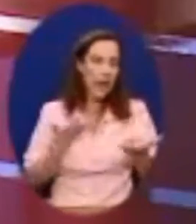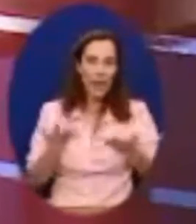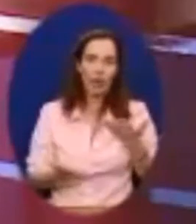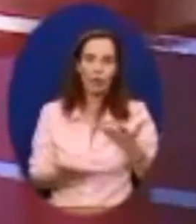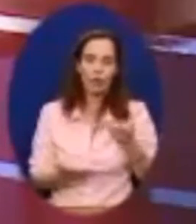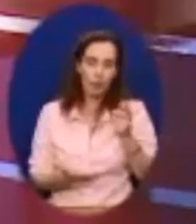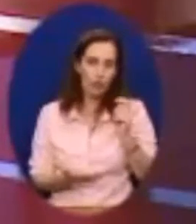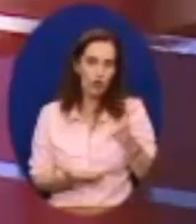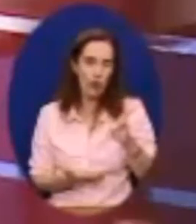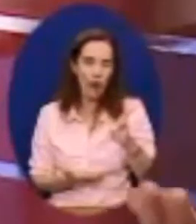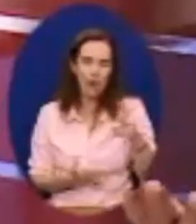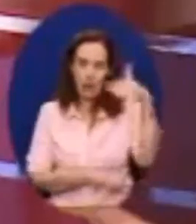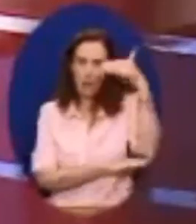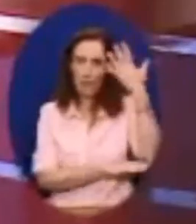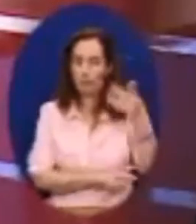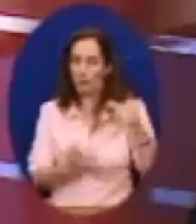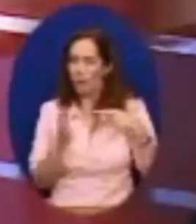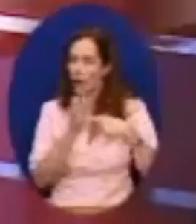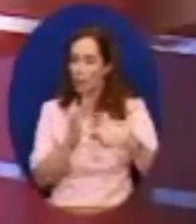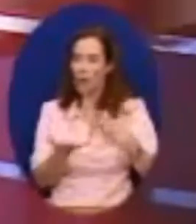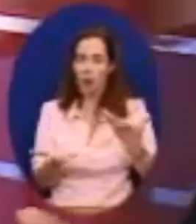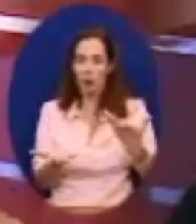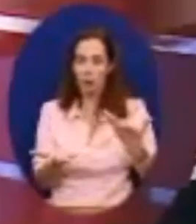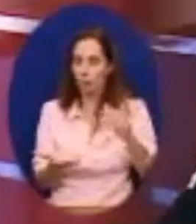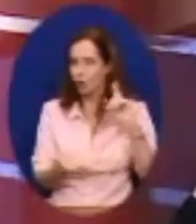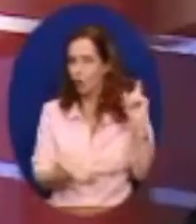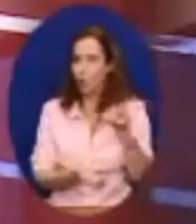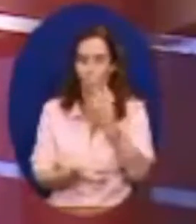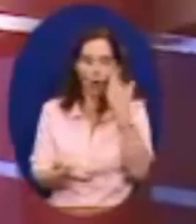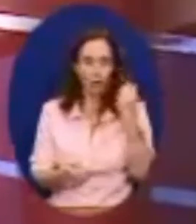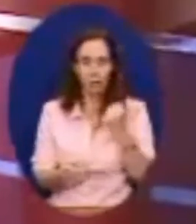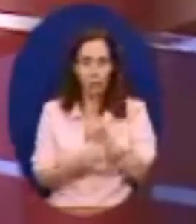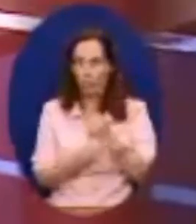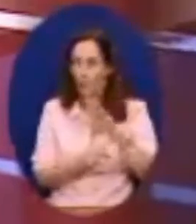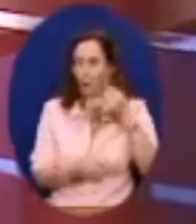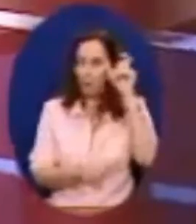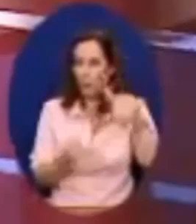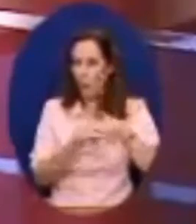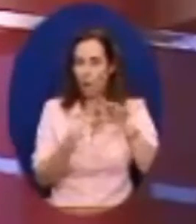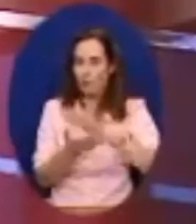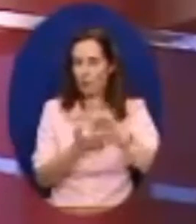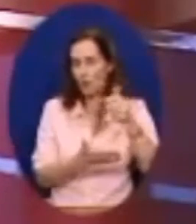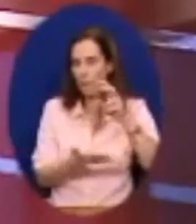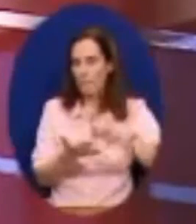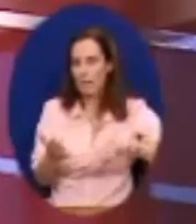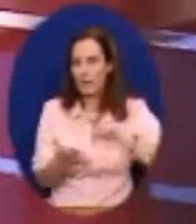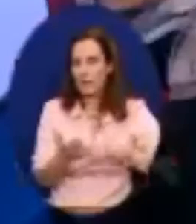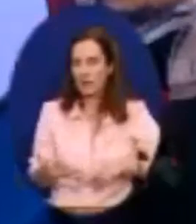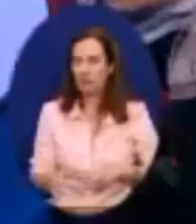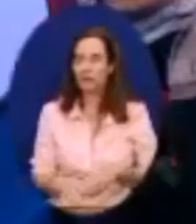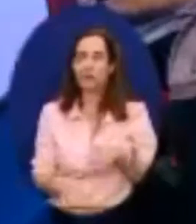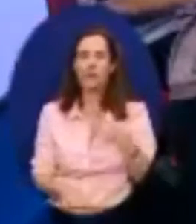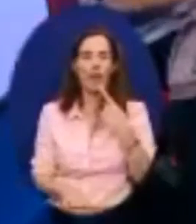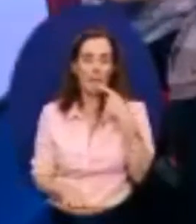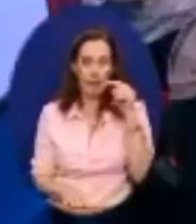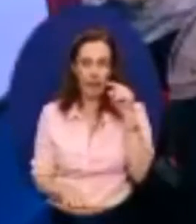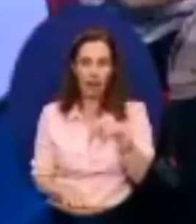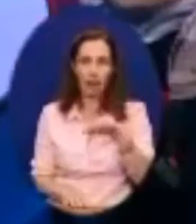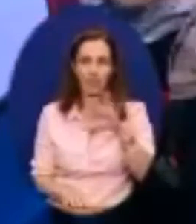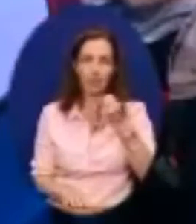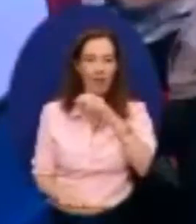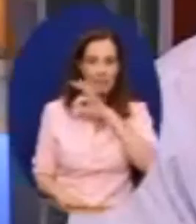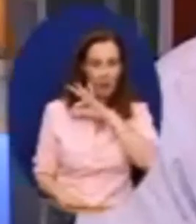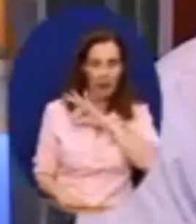אופן לתת את חלקך למדינה, כמו שאחרון האנשים, אחרון העובדים הפשוטים נותנים את חלקם למדינה. האמירה הזאת שאם